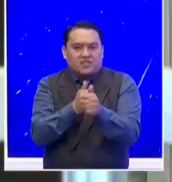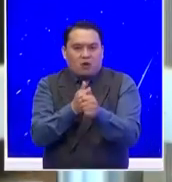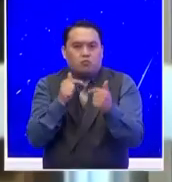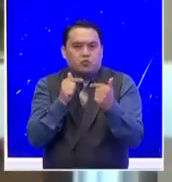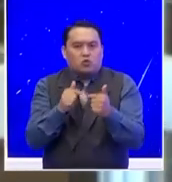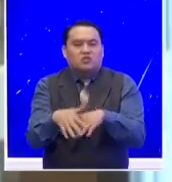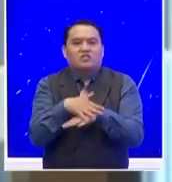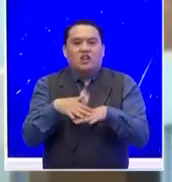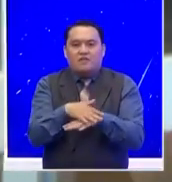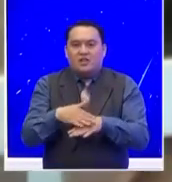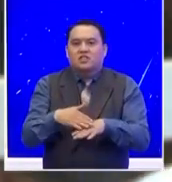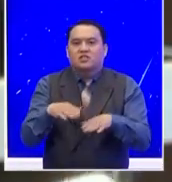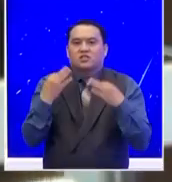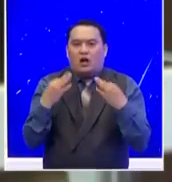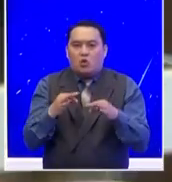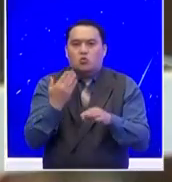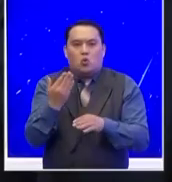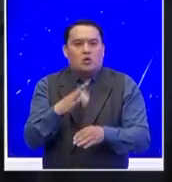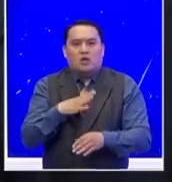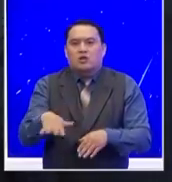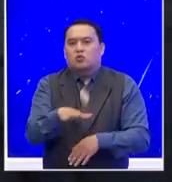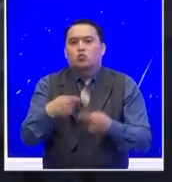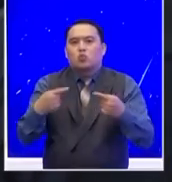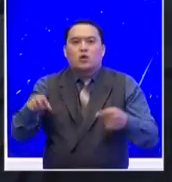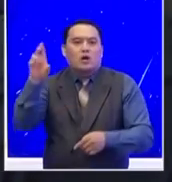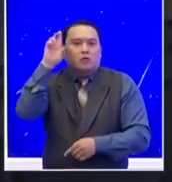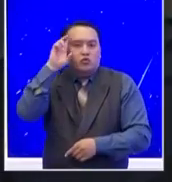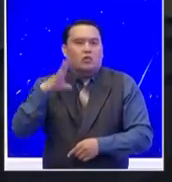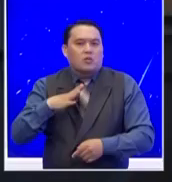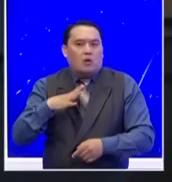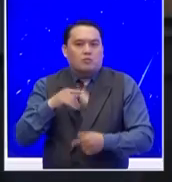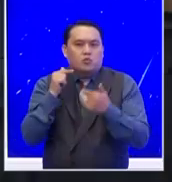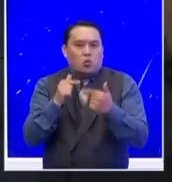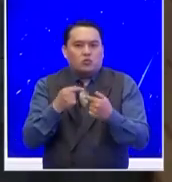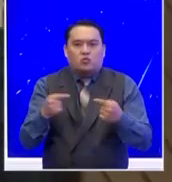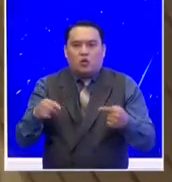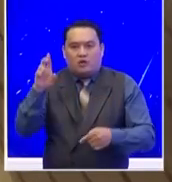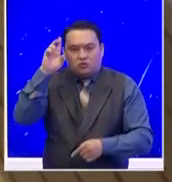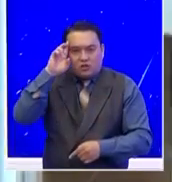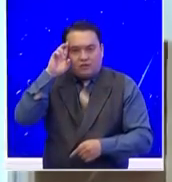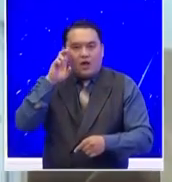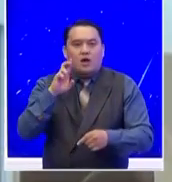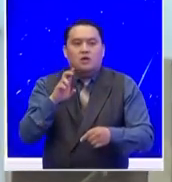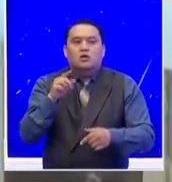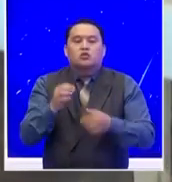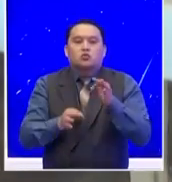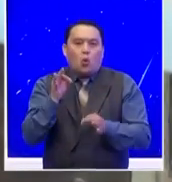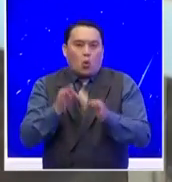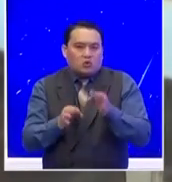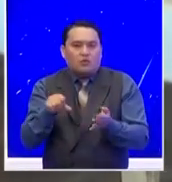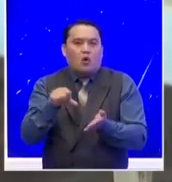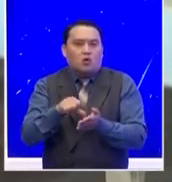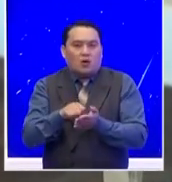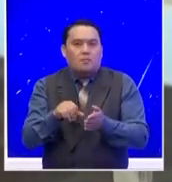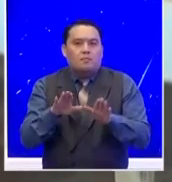против человечности, даже если они совершены на территории других стран и против граждан других государств. Подсудимых считают причастными